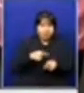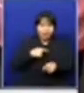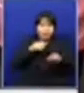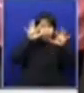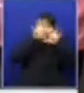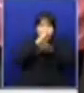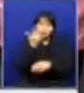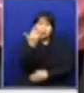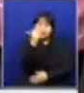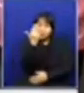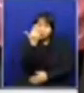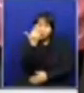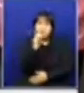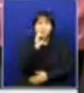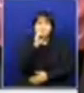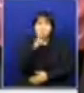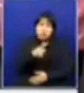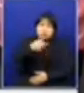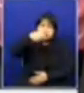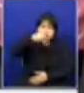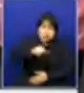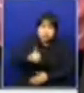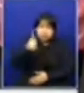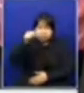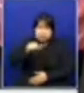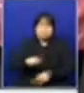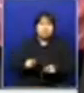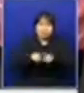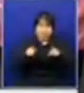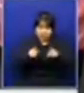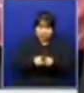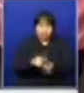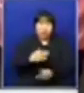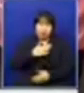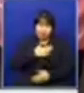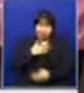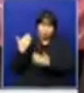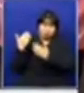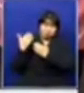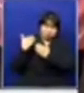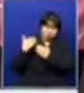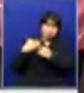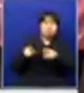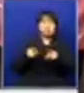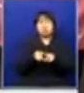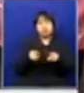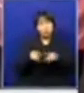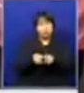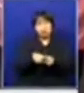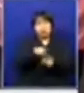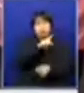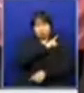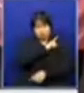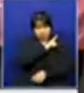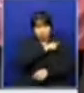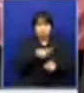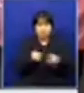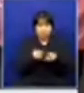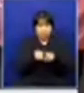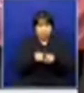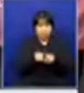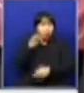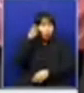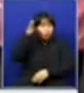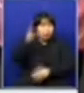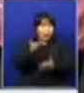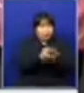ต่อย่าลืมว่าเราแบกรับภาระหน้าที่ร่วมกันในการรับผิดชอบในการใช้หนี้อนาคตข้าง